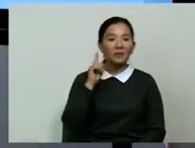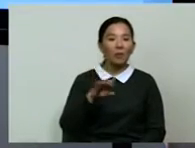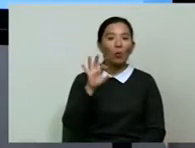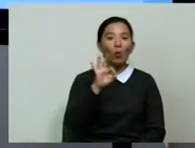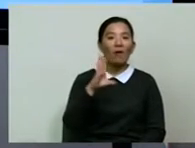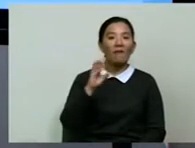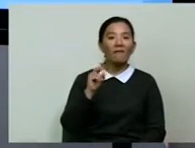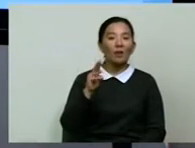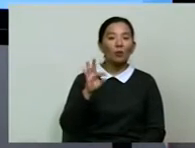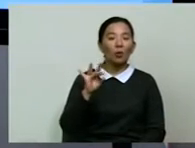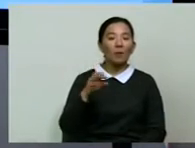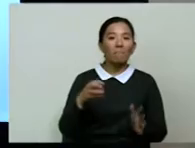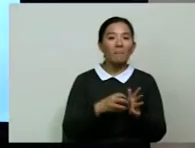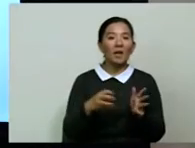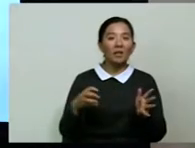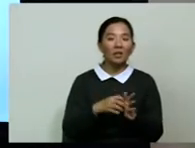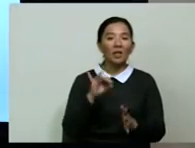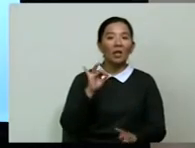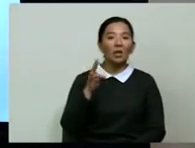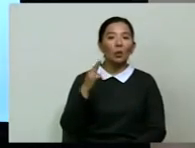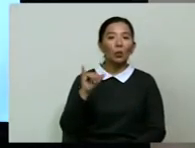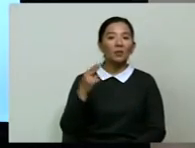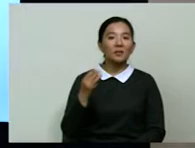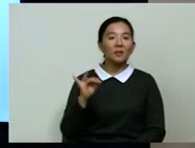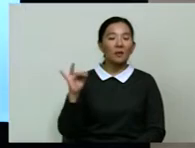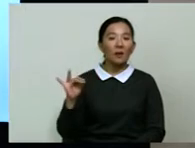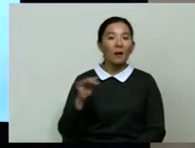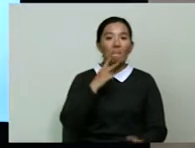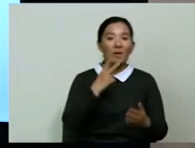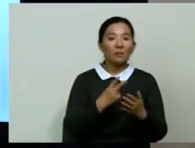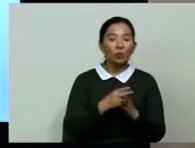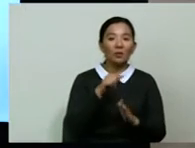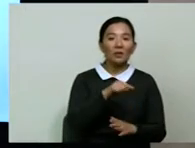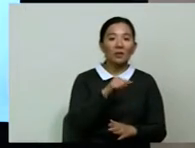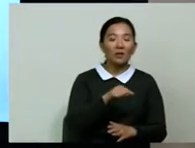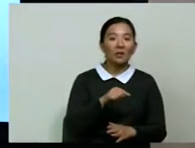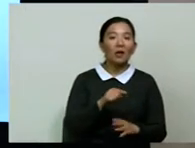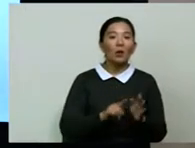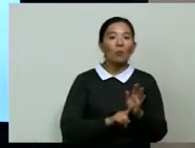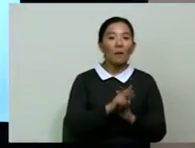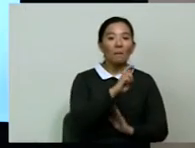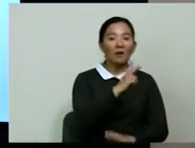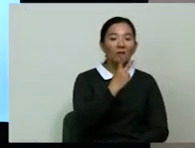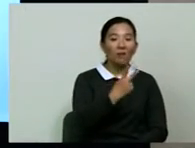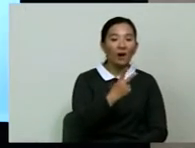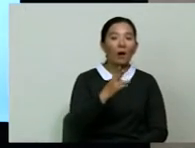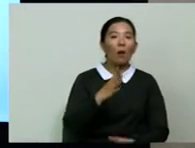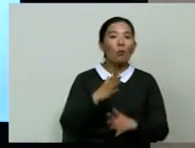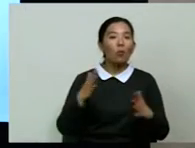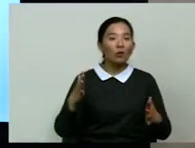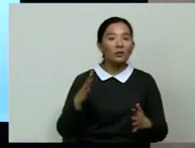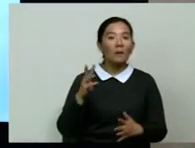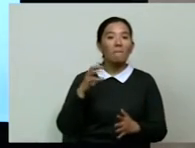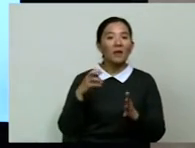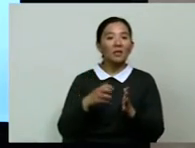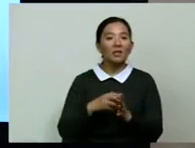векторе магнитной индукции? Если мы посмотрим на картинку, то вектор магнитной индукции B2 больше вектора